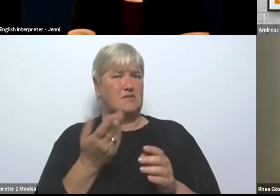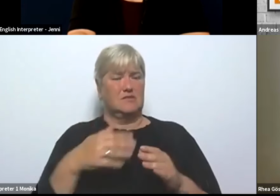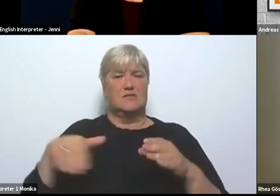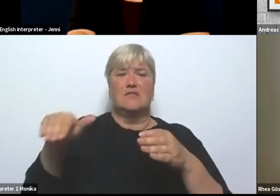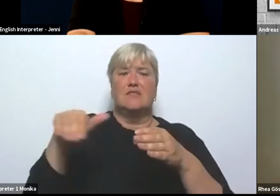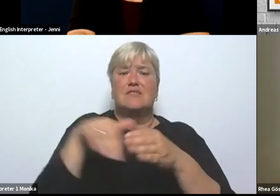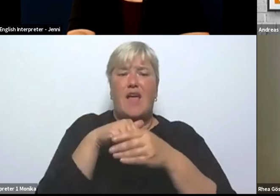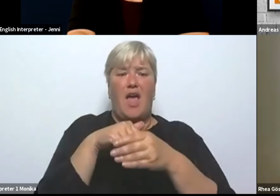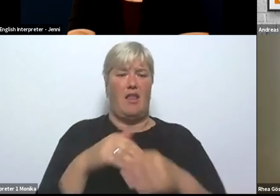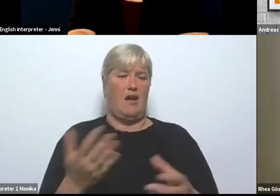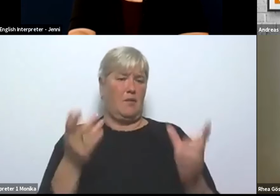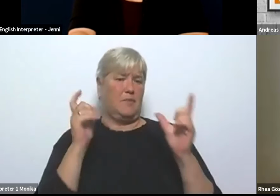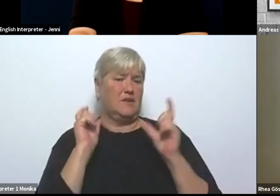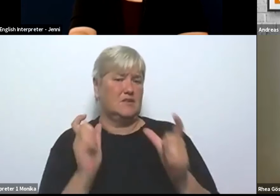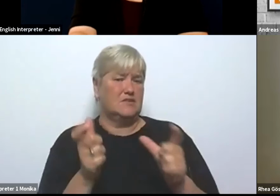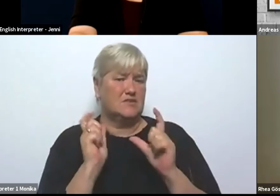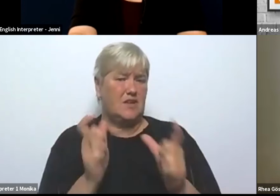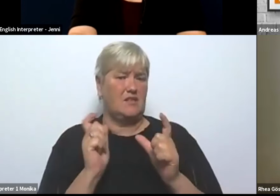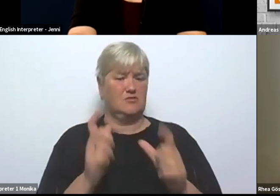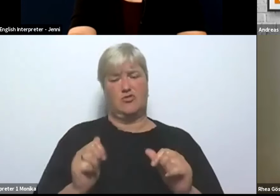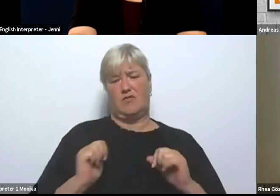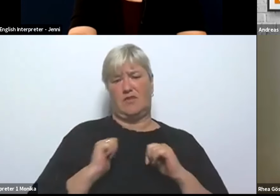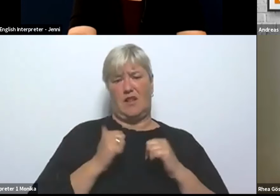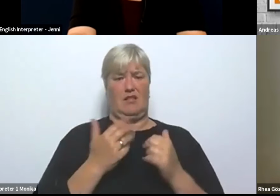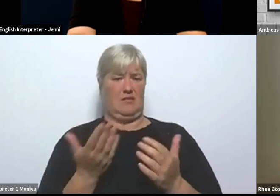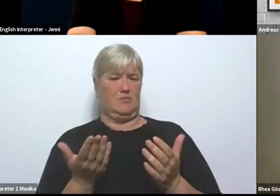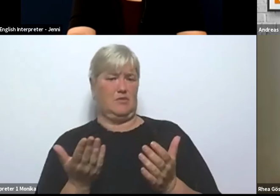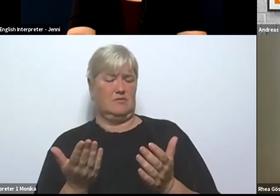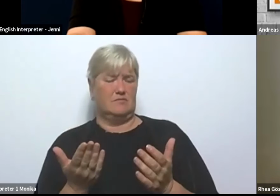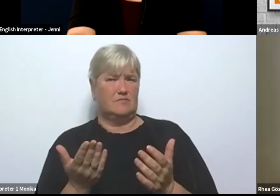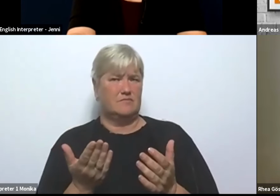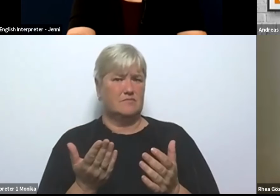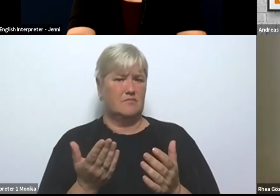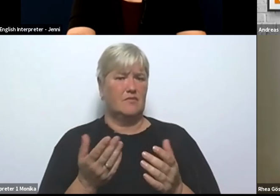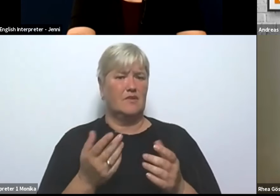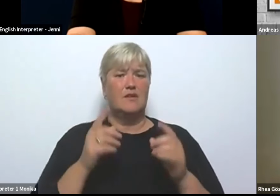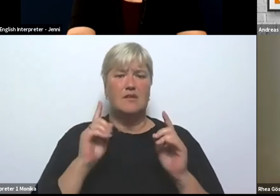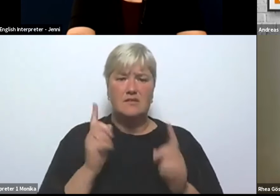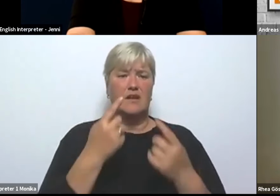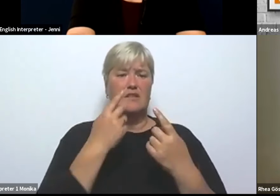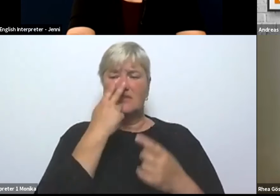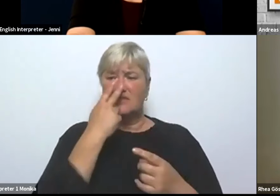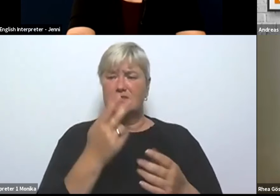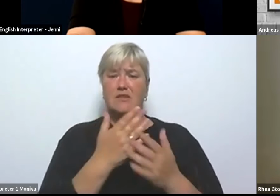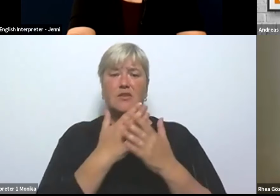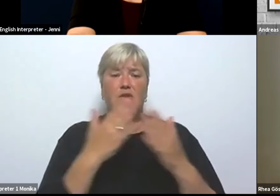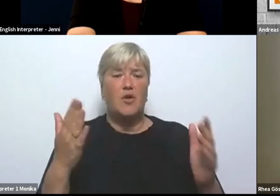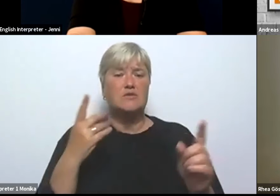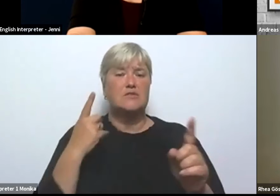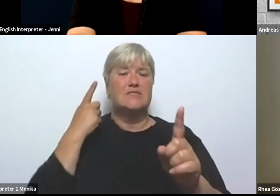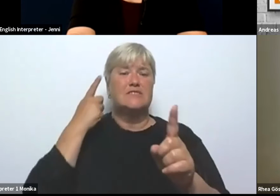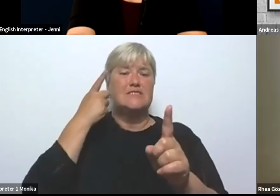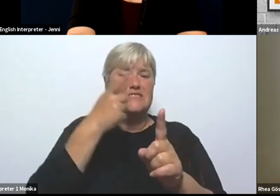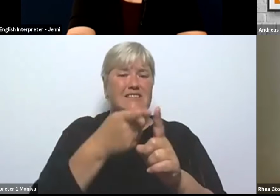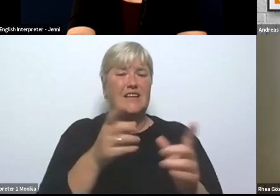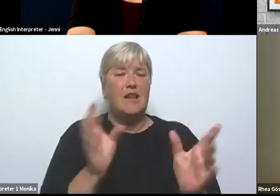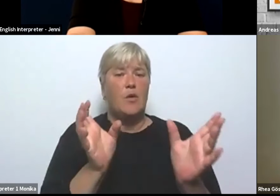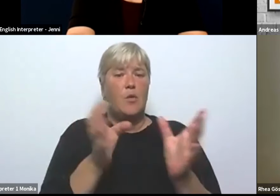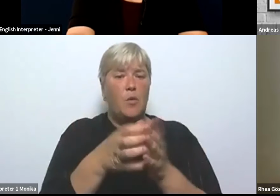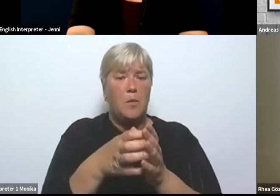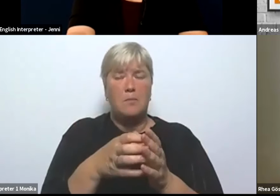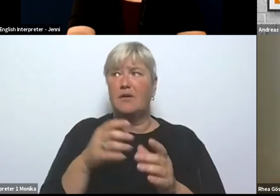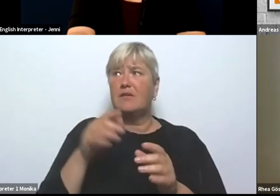am gesellschaftlichen Leben. Und noch einmal, sehen Sie es dann wieder bitte als eine riesengroße Zielgruppe, die Geld hat und die das Geld